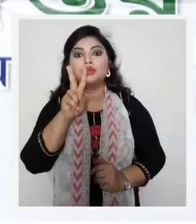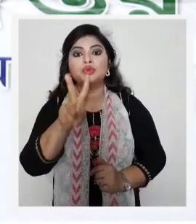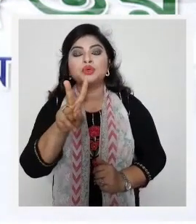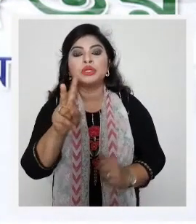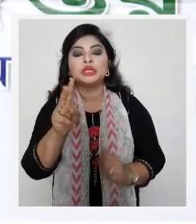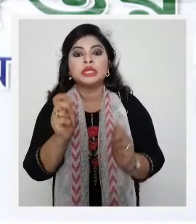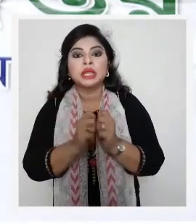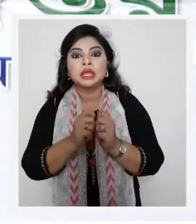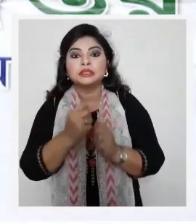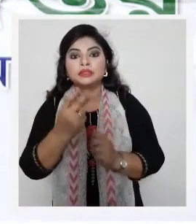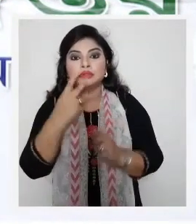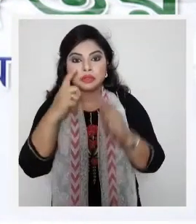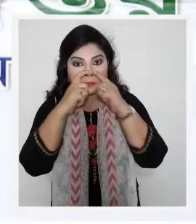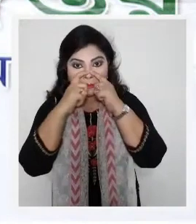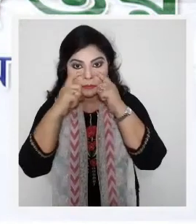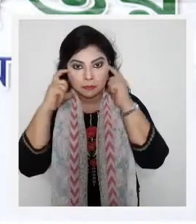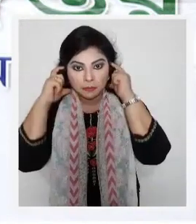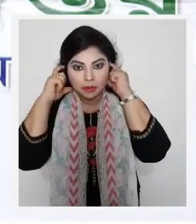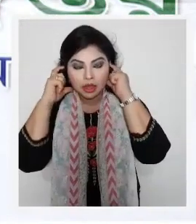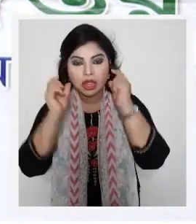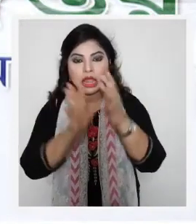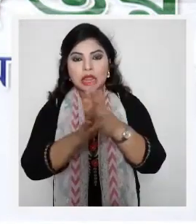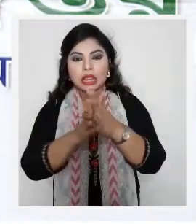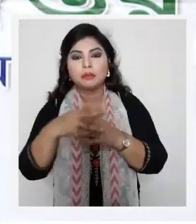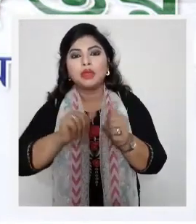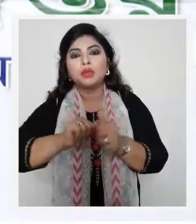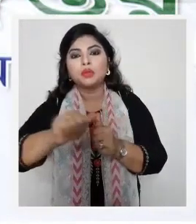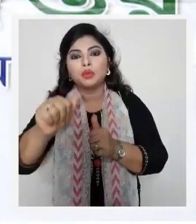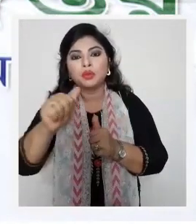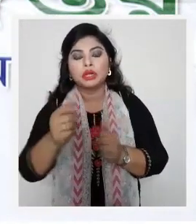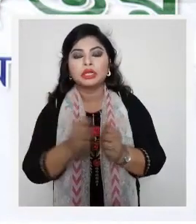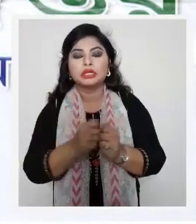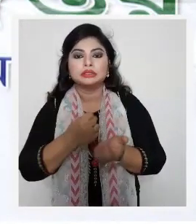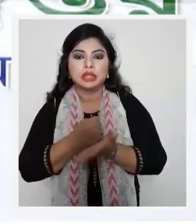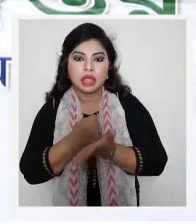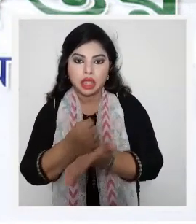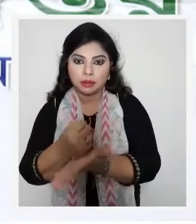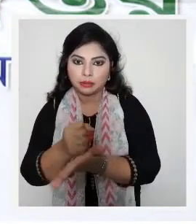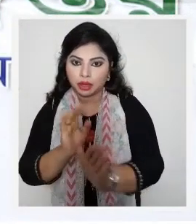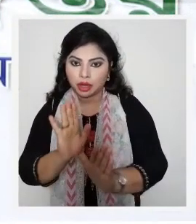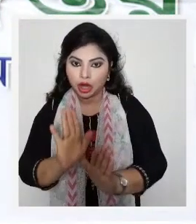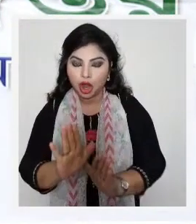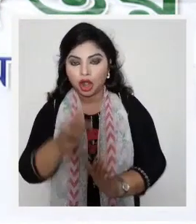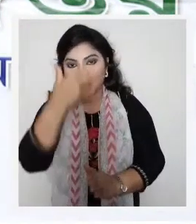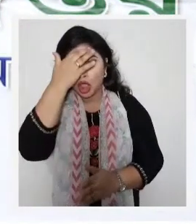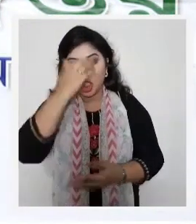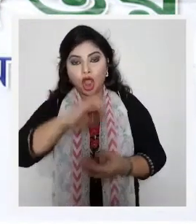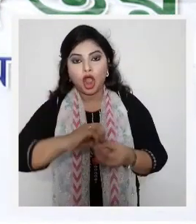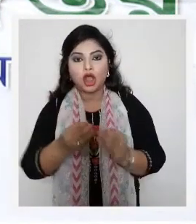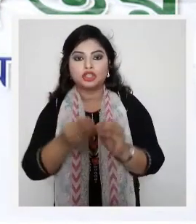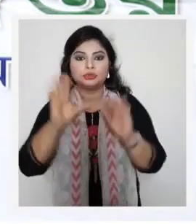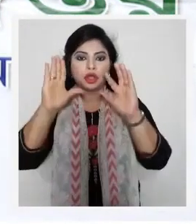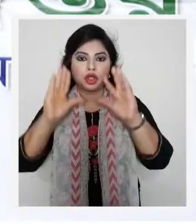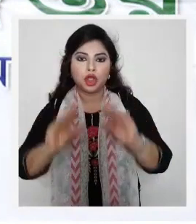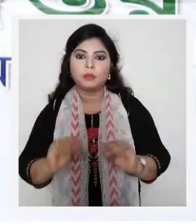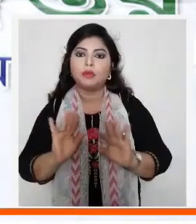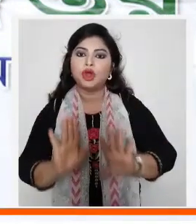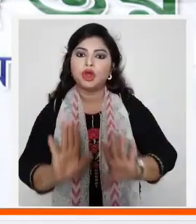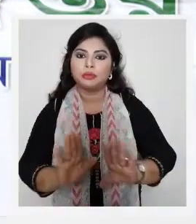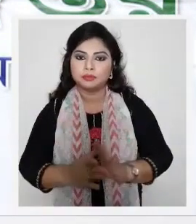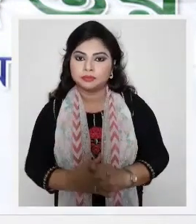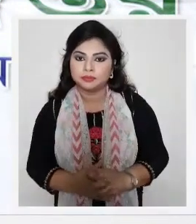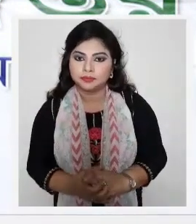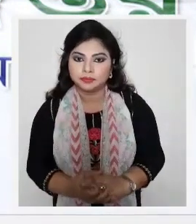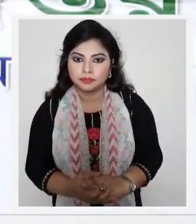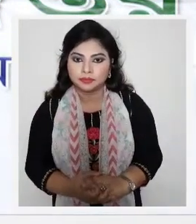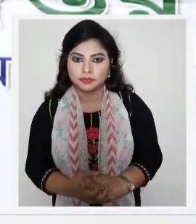প্রতি অনুরোধ করব, দেশের সকল মানুষের কাছে কমপক্ষে 2টি পুনঃব্যবহারযোগ্য মাস্ক পৌঁছে দিন এবং মাস্ক